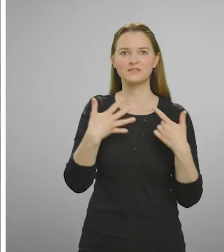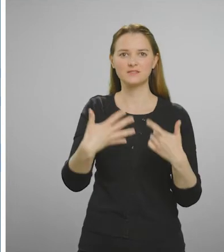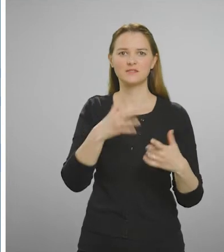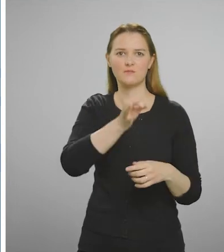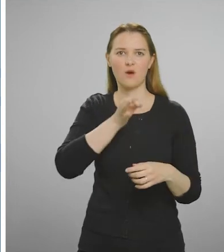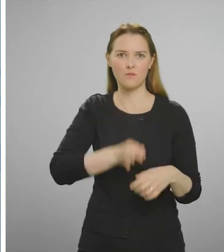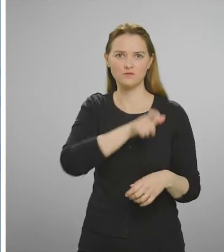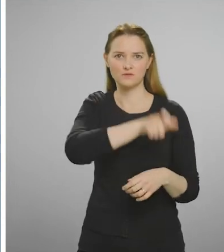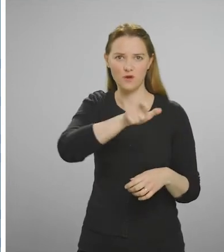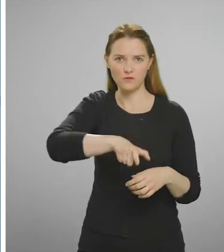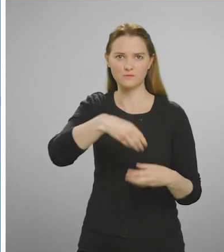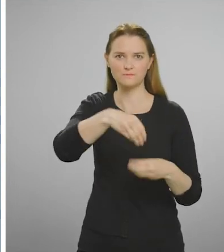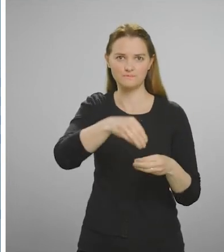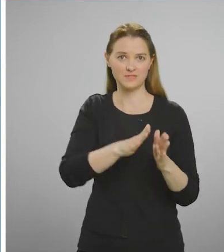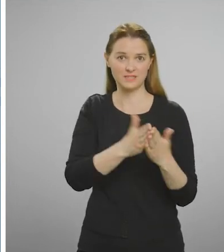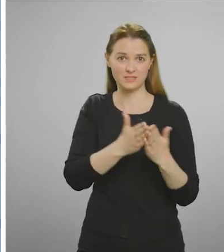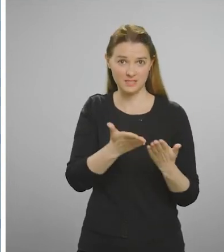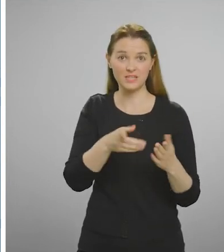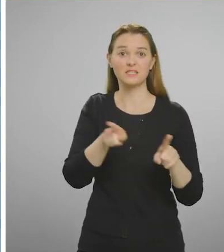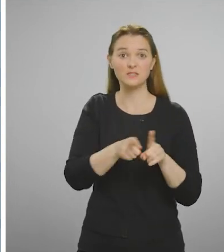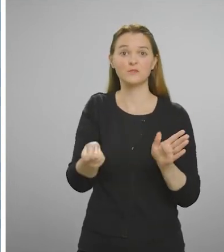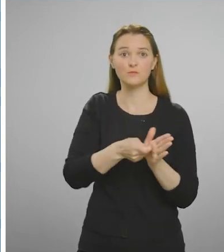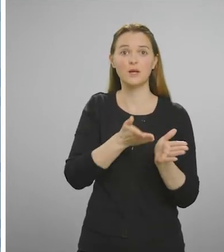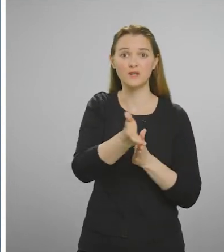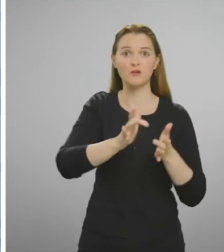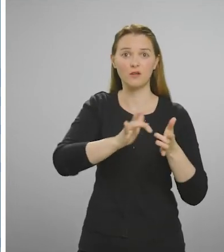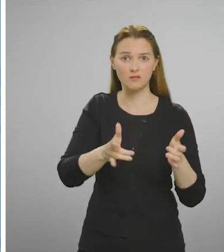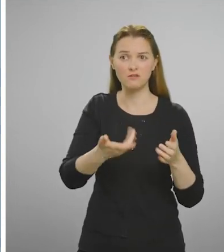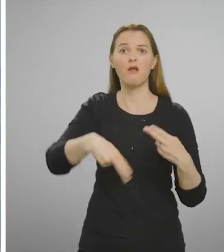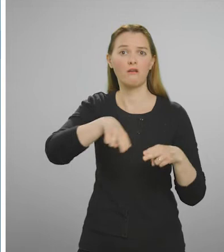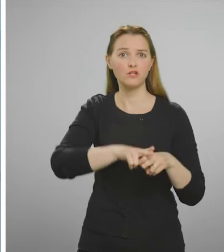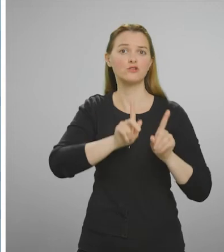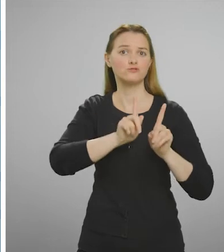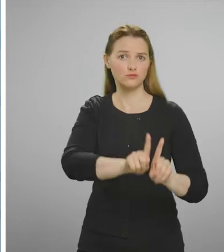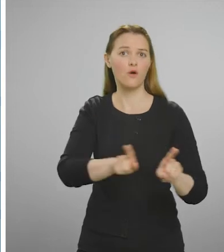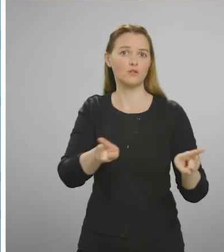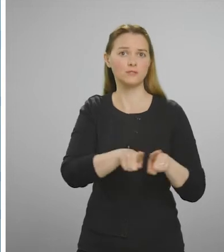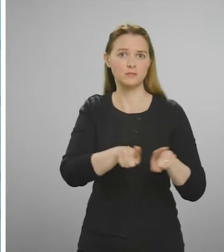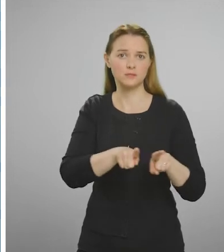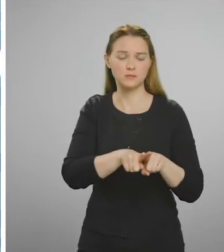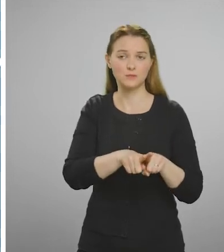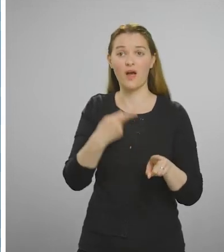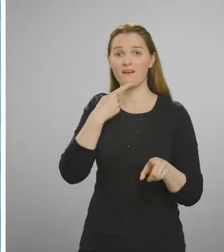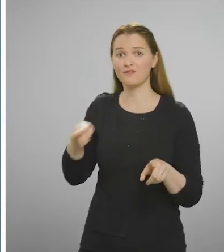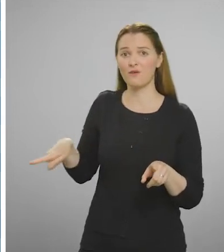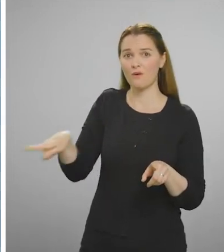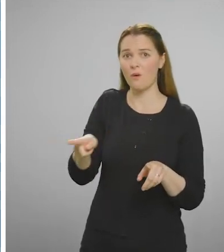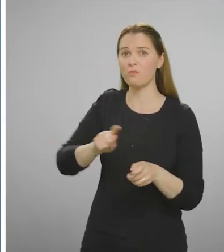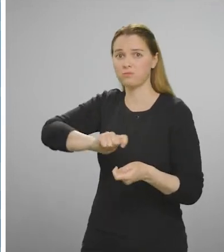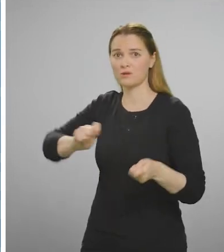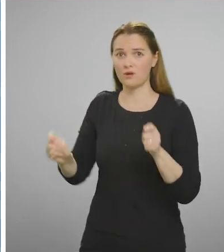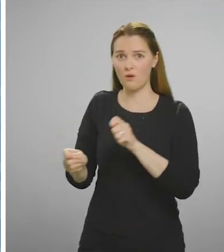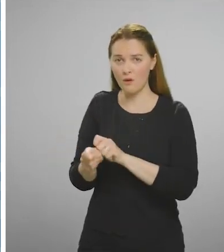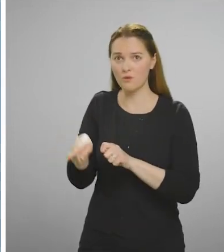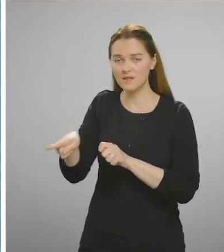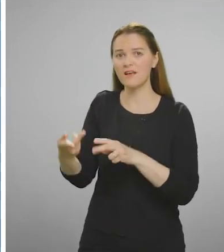77% kupaca knjiga tiskana izdanja kupuje i putem interneta. Većina nije promijenila svoje ponašanje. Među kupcima koji